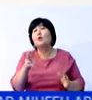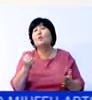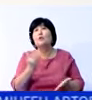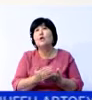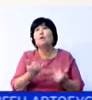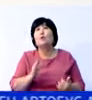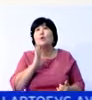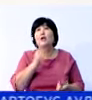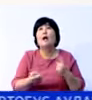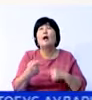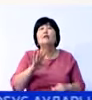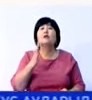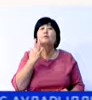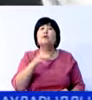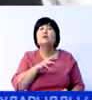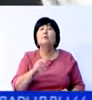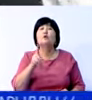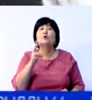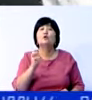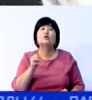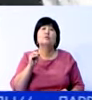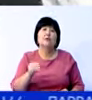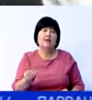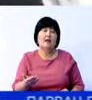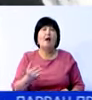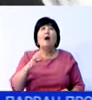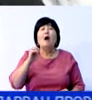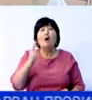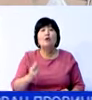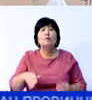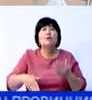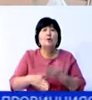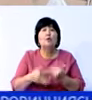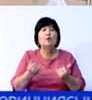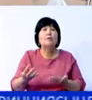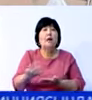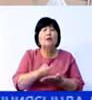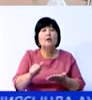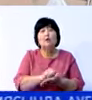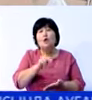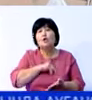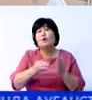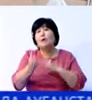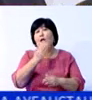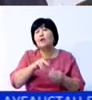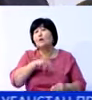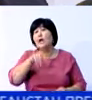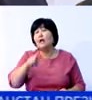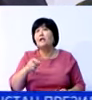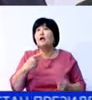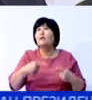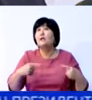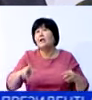бүгінгі таңда қайтқаны 5 300 000 теңге. Атаулы әлеуметтік көмекке құжат жинау барысында жұмыспен қамту орталықтарының қызметкерлері